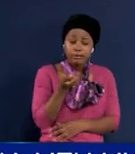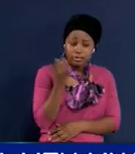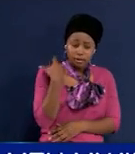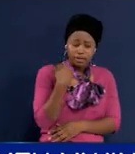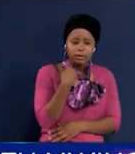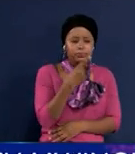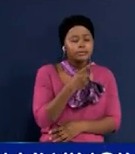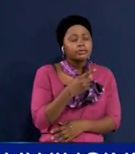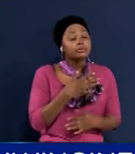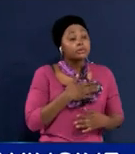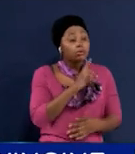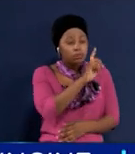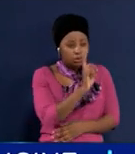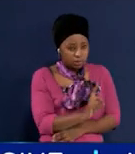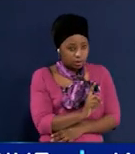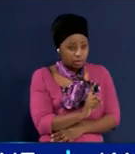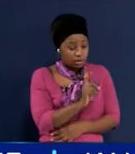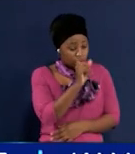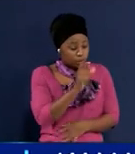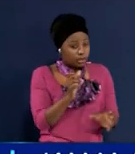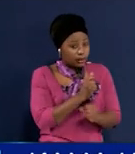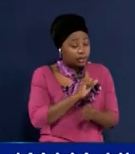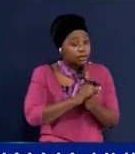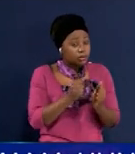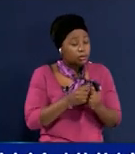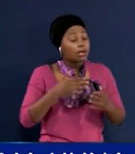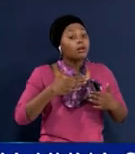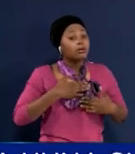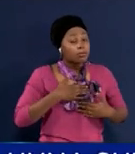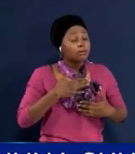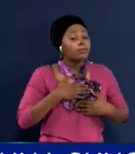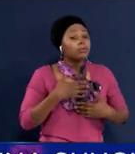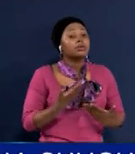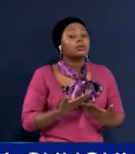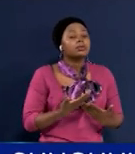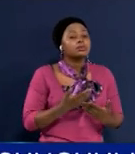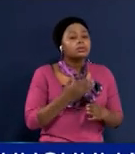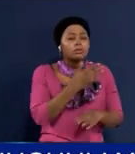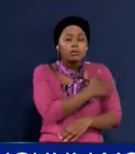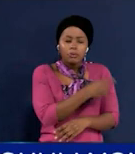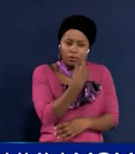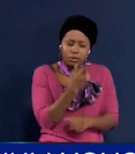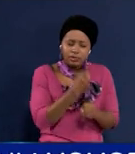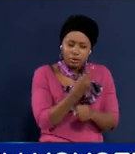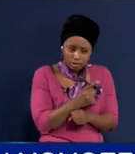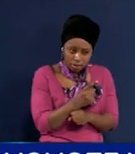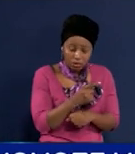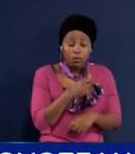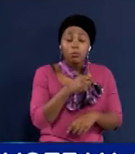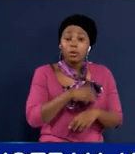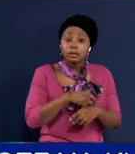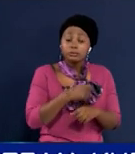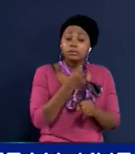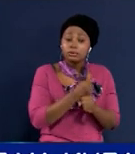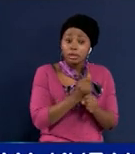kwamba anapenda kuuliza mtu akipatwa na tatizo la kupumua ghafla, huduma ya kwanza afanyiwe nini wakati